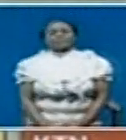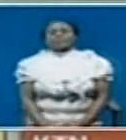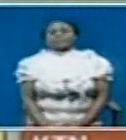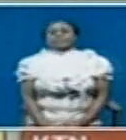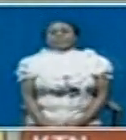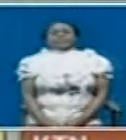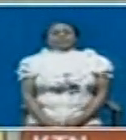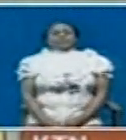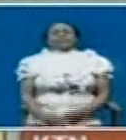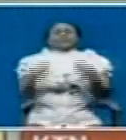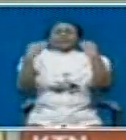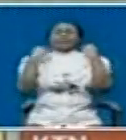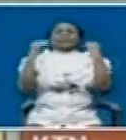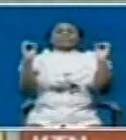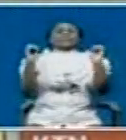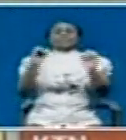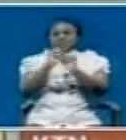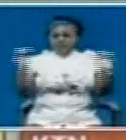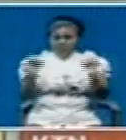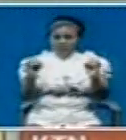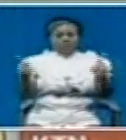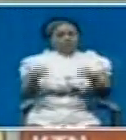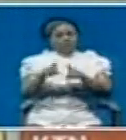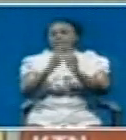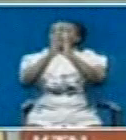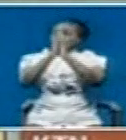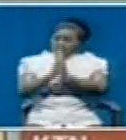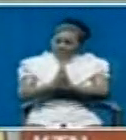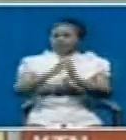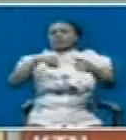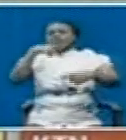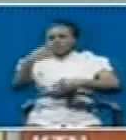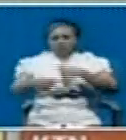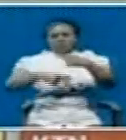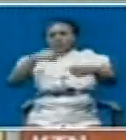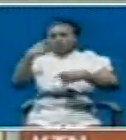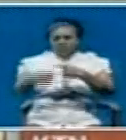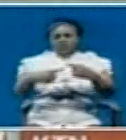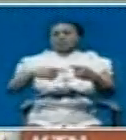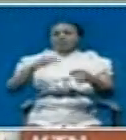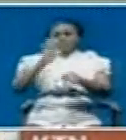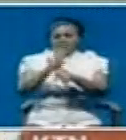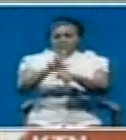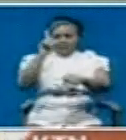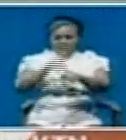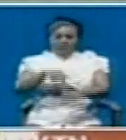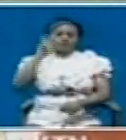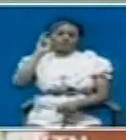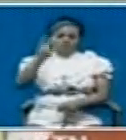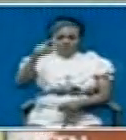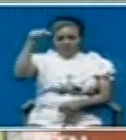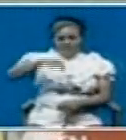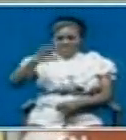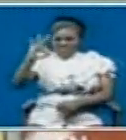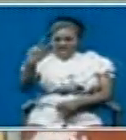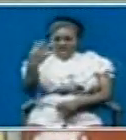Ikiwa ni kukesha wamekesha, na ikiwa ni dua wameiwasilisha kwa Maulana kwa dhati. Mtazamaji, leo ni siku